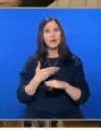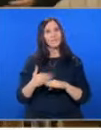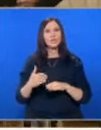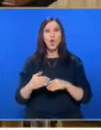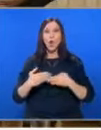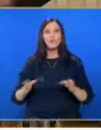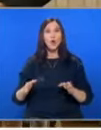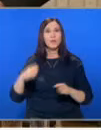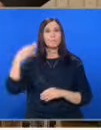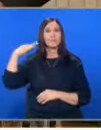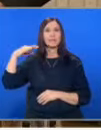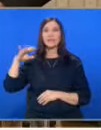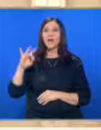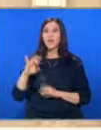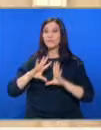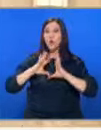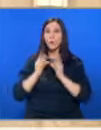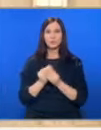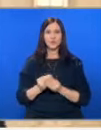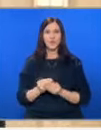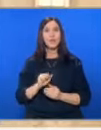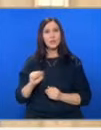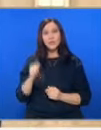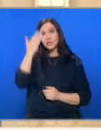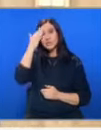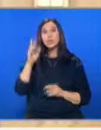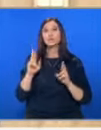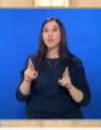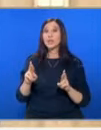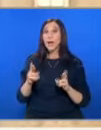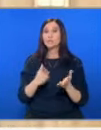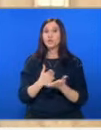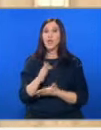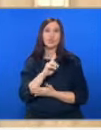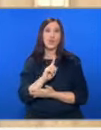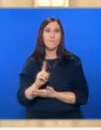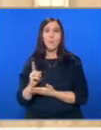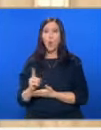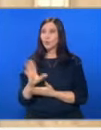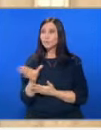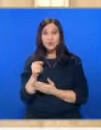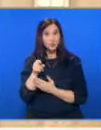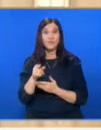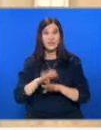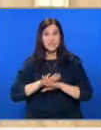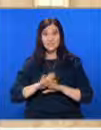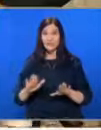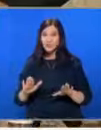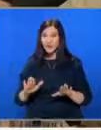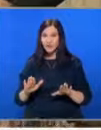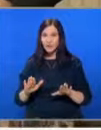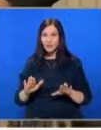отворен, а президентът Радев обобщи. И искрено се надявам, че начинът по който всичко това свършва